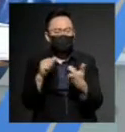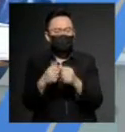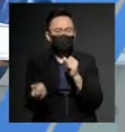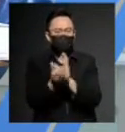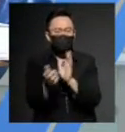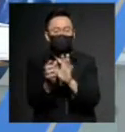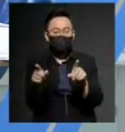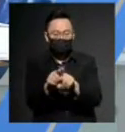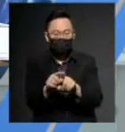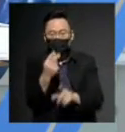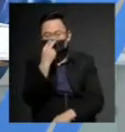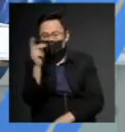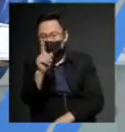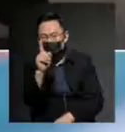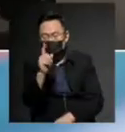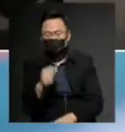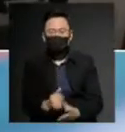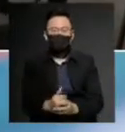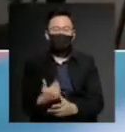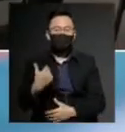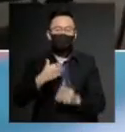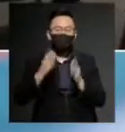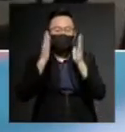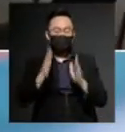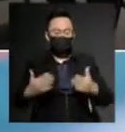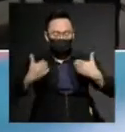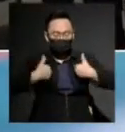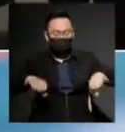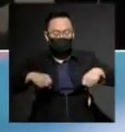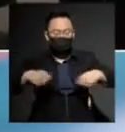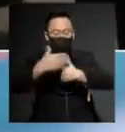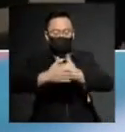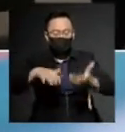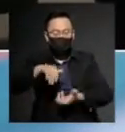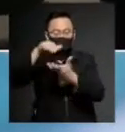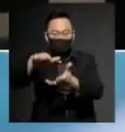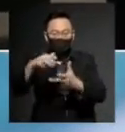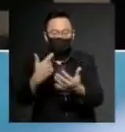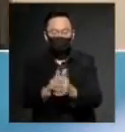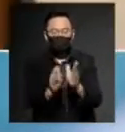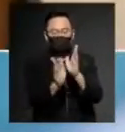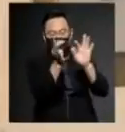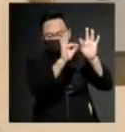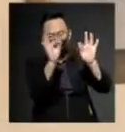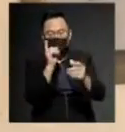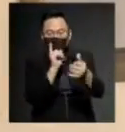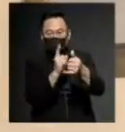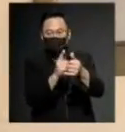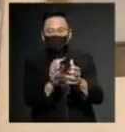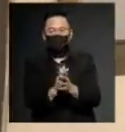าไปเกิดขึ้นยังไงไม่รู้อีท่าไหนถึงขั้นไปโพสต์ข่มขู่ส่วนอีกฝ่ายแจ้งความเลยล่ะค่ะเกิดอะไรกันขึ้น